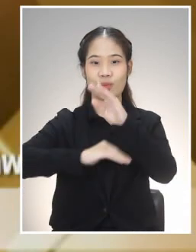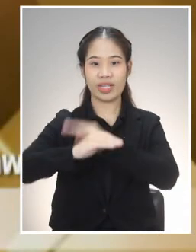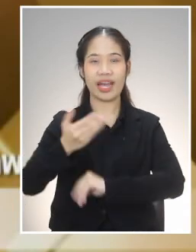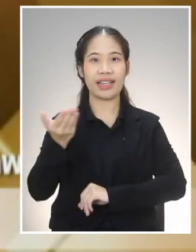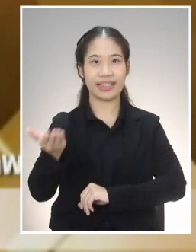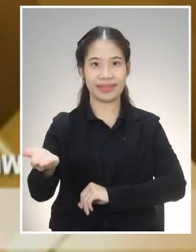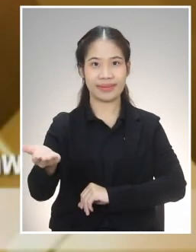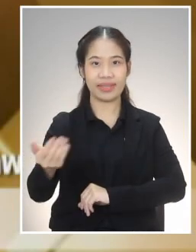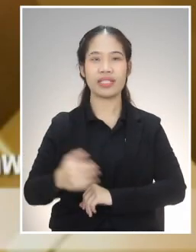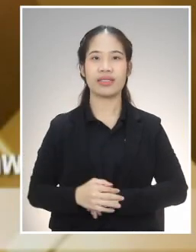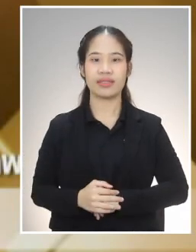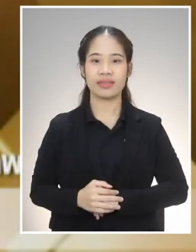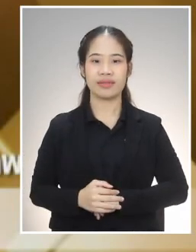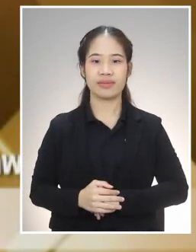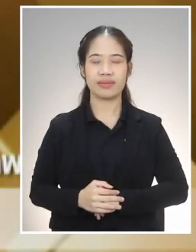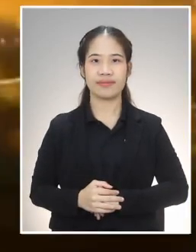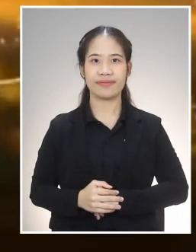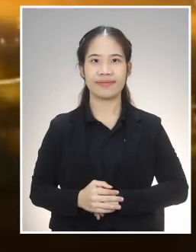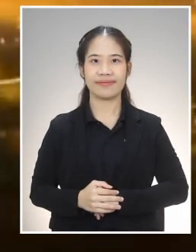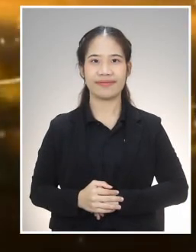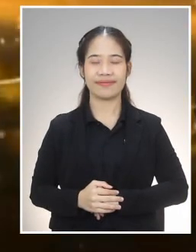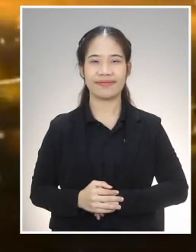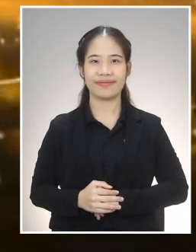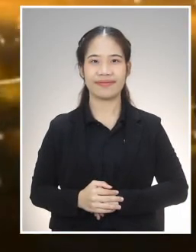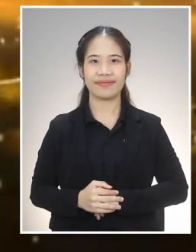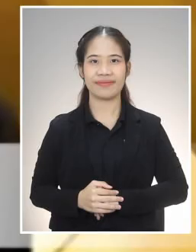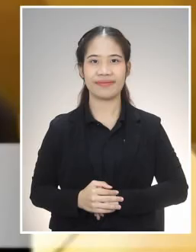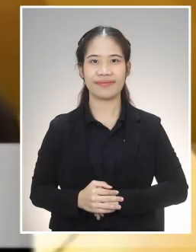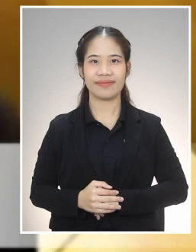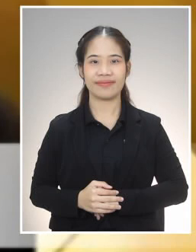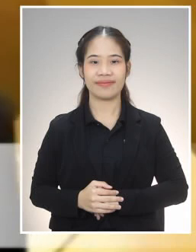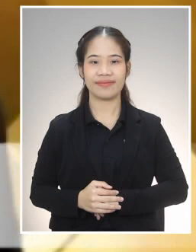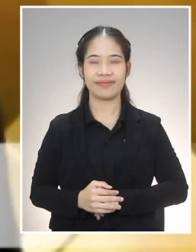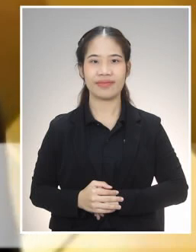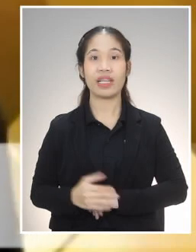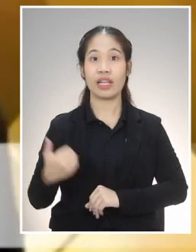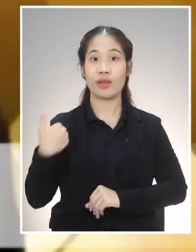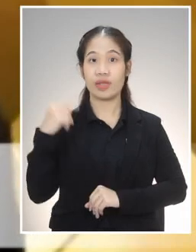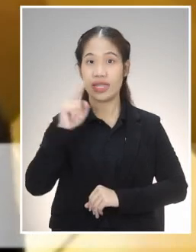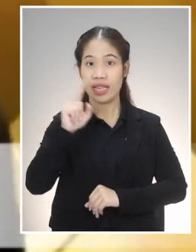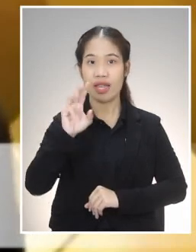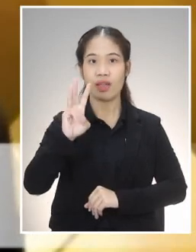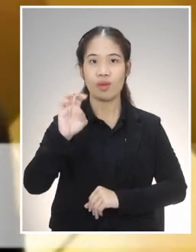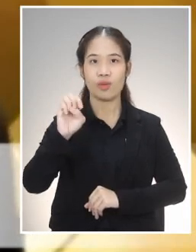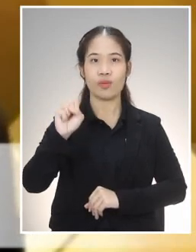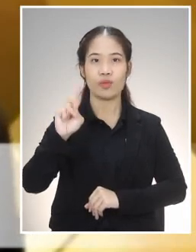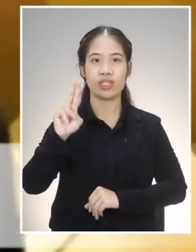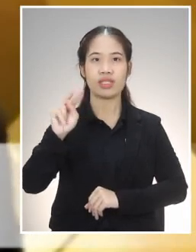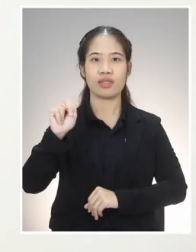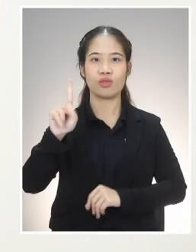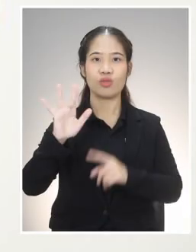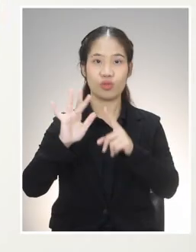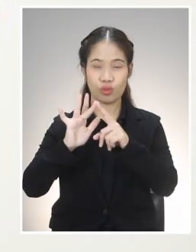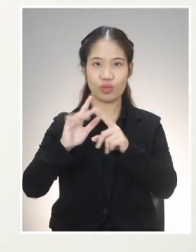ผลงานชีวิตติดล้อก็ด้วยนี่นายวิษณุเครืองามรองนายกรัฐมนตรี